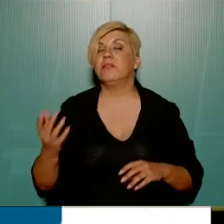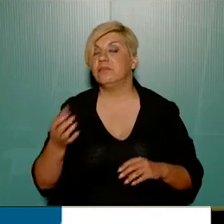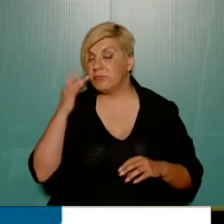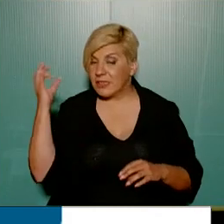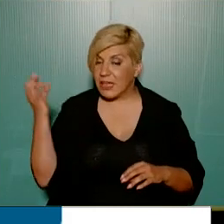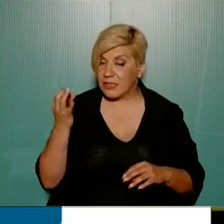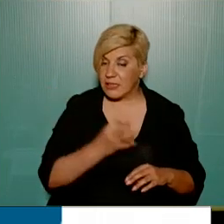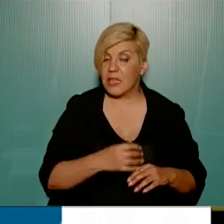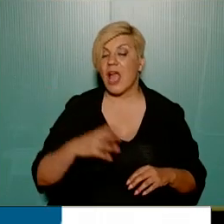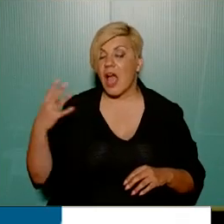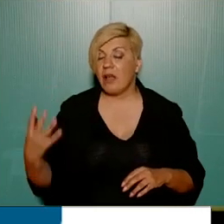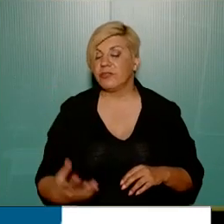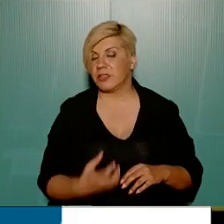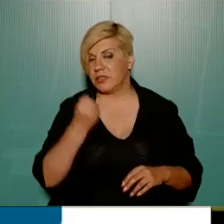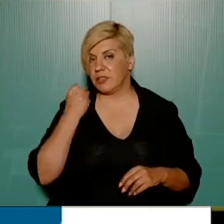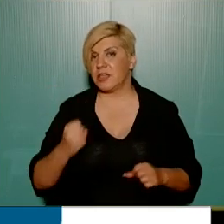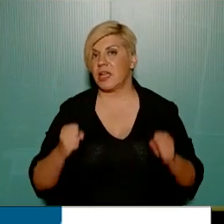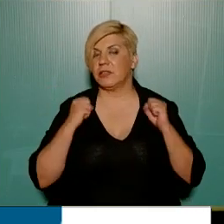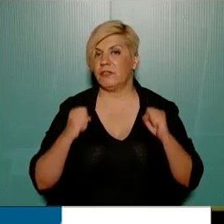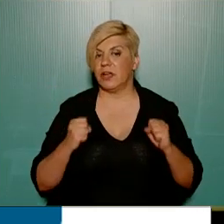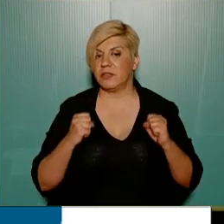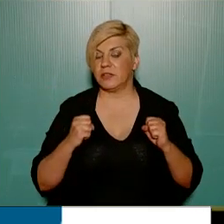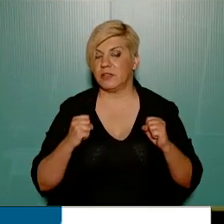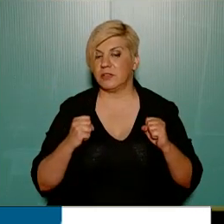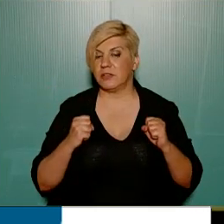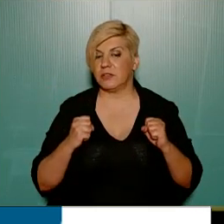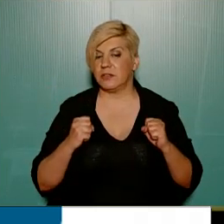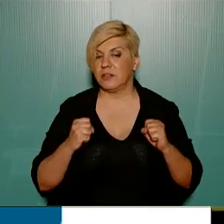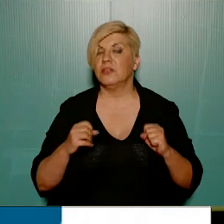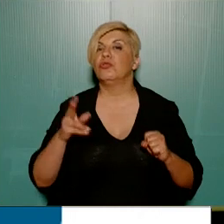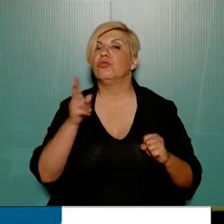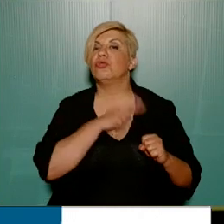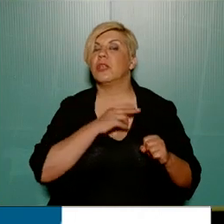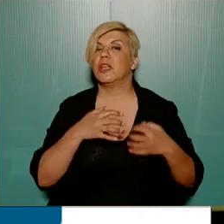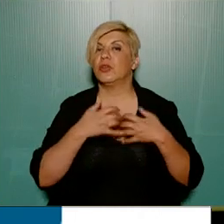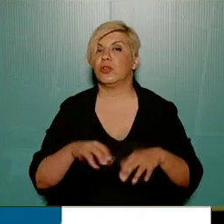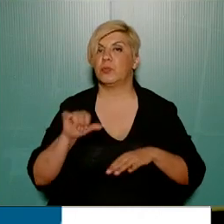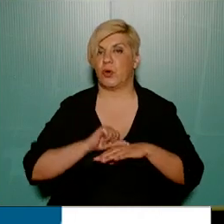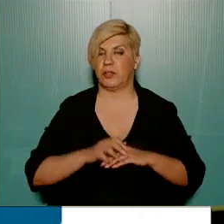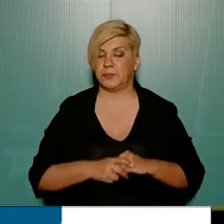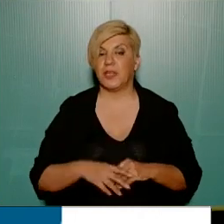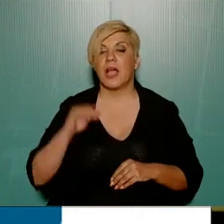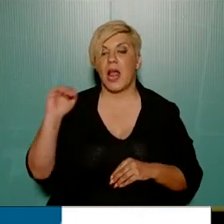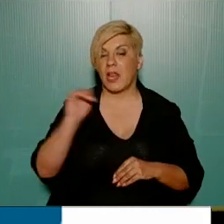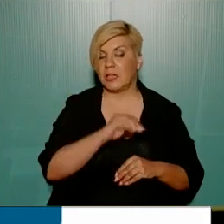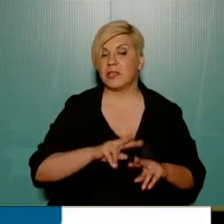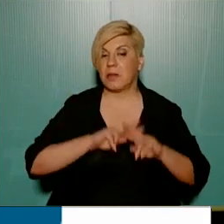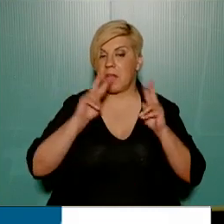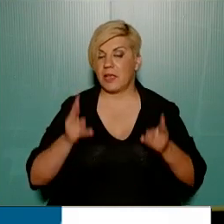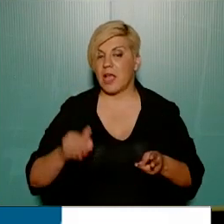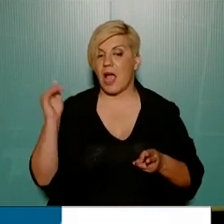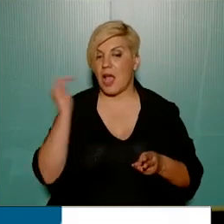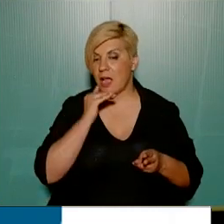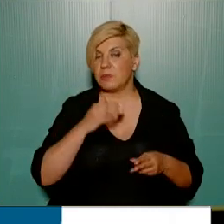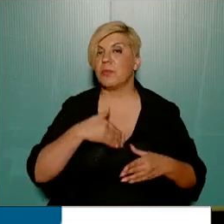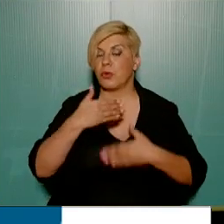και αυστηρή για την διασφάλιση της εύρυθμης λειτουργίας της πόλης. Καλέσαμε τους καταστηματάρχες άμεσα